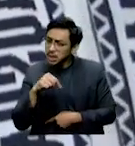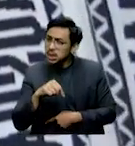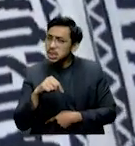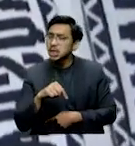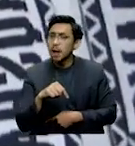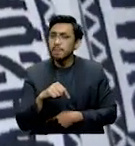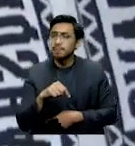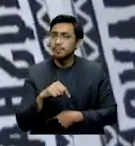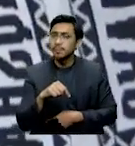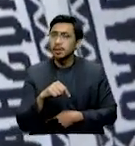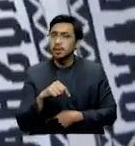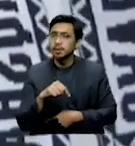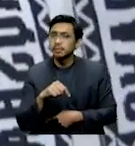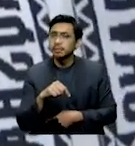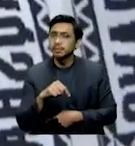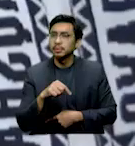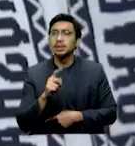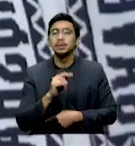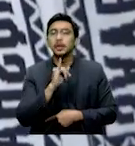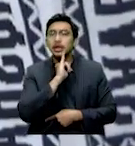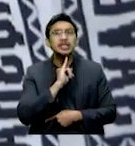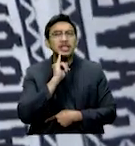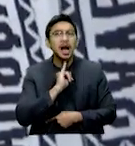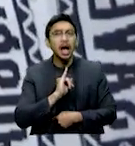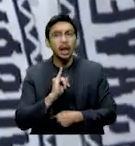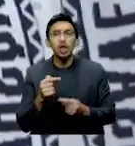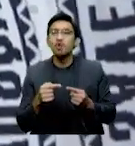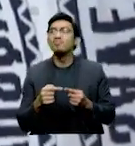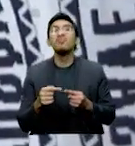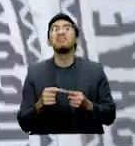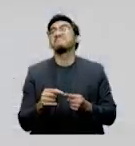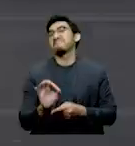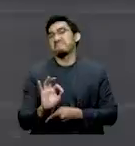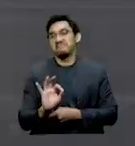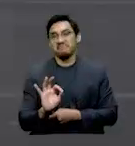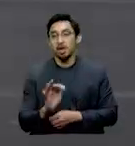hubungan diplomasi dengan Israel sebelum Palestina merdeka.